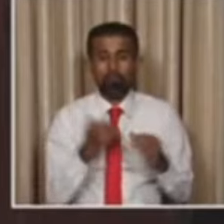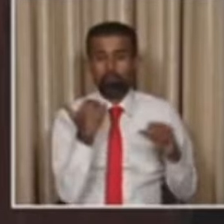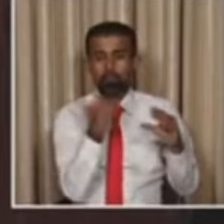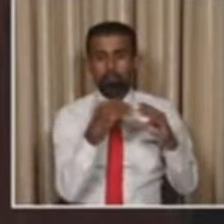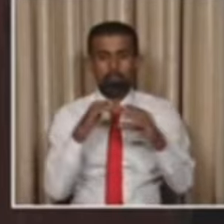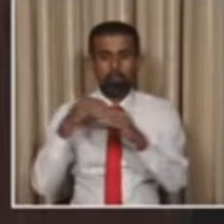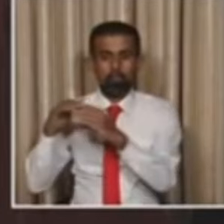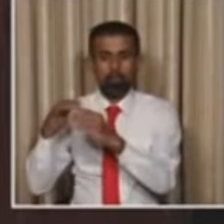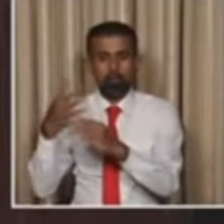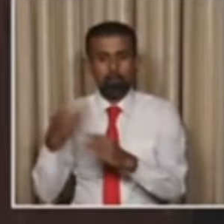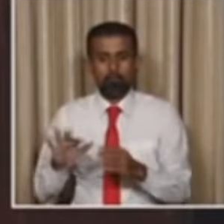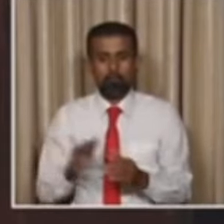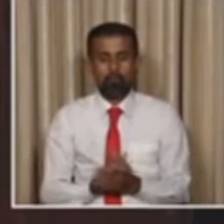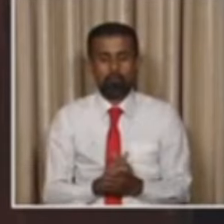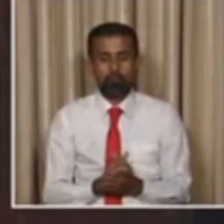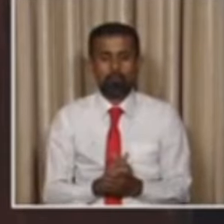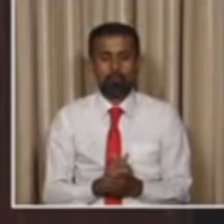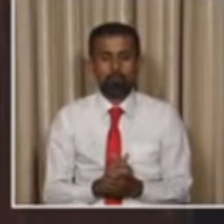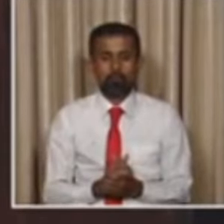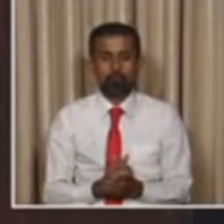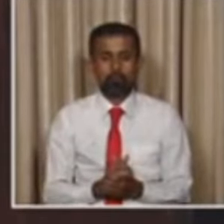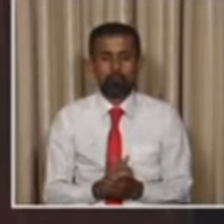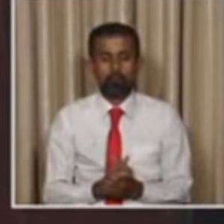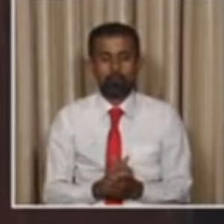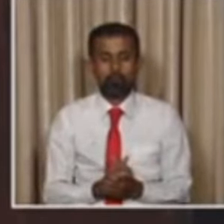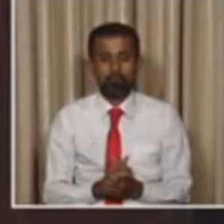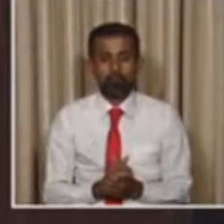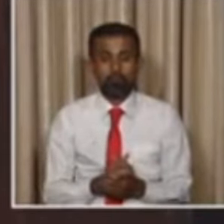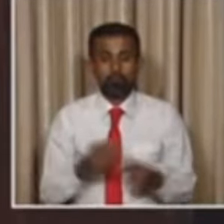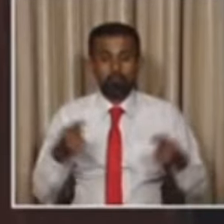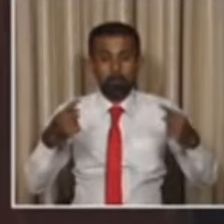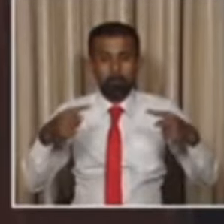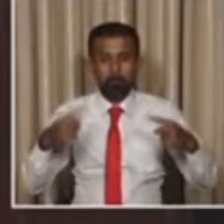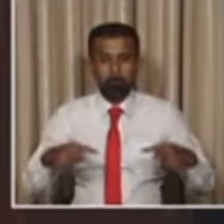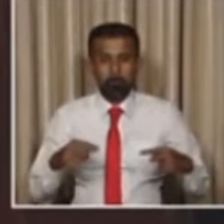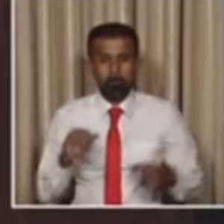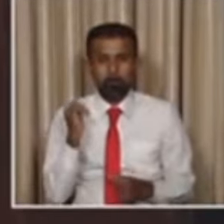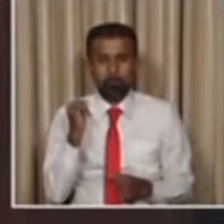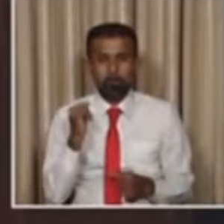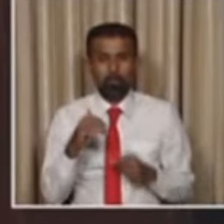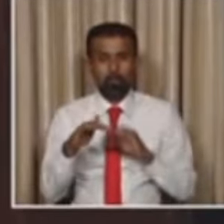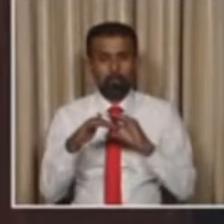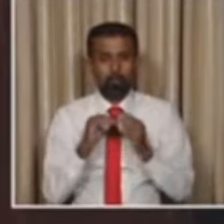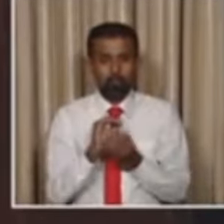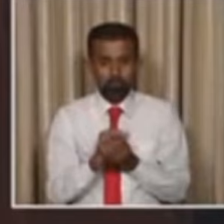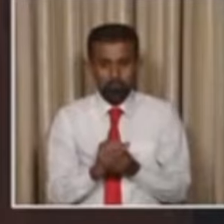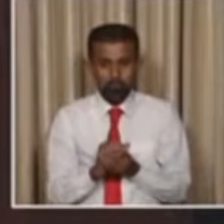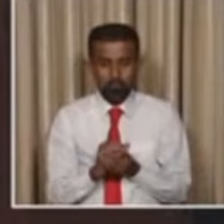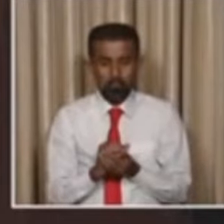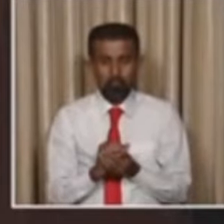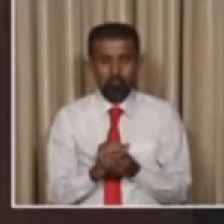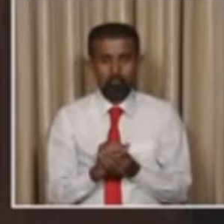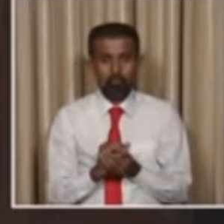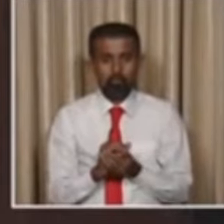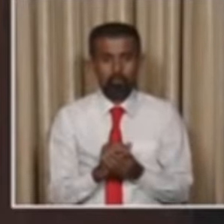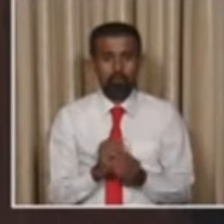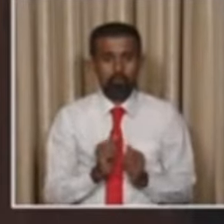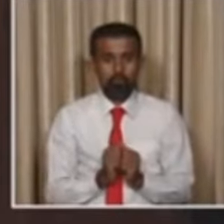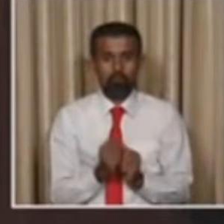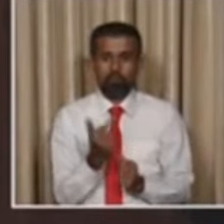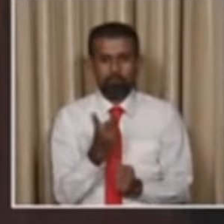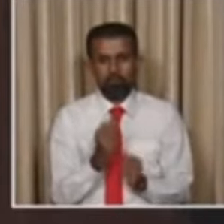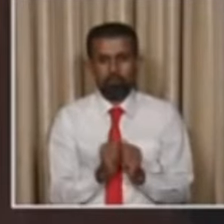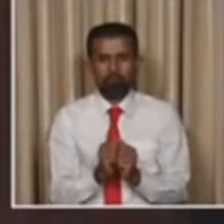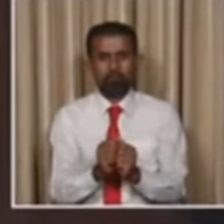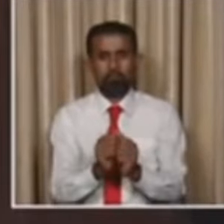එතුමායි පල්ලෙහා මේක හරහා ක්‍රියාත්මක වෙන්න කියලා. හැබැයි ඒතනින් පල්ලෙහාට නිලධාරින් මේ තොරතුරක් ආවනම් මේ කීප නිලධාරි මහතුරු ටික ක්‍රියාත්මක වෙලා තියෙනවා.